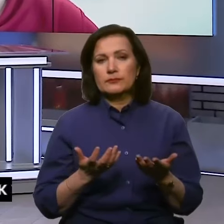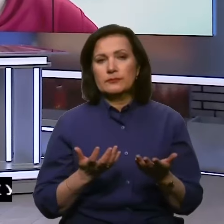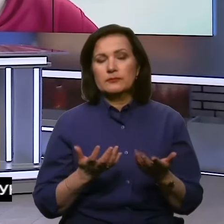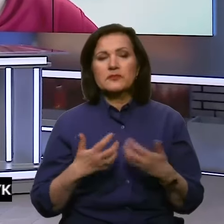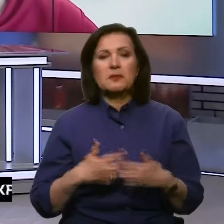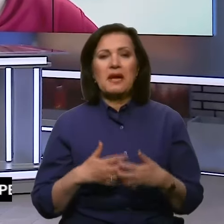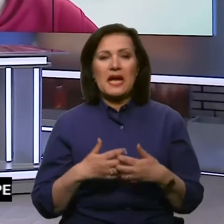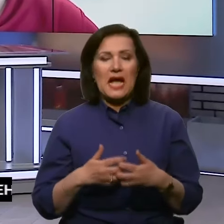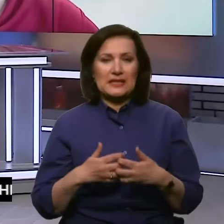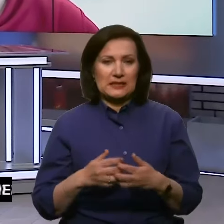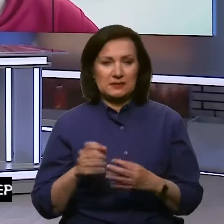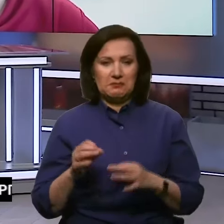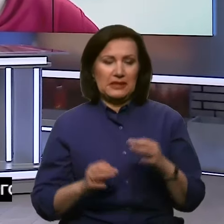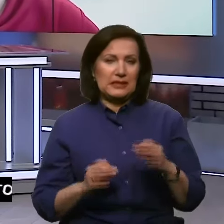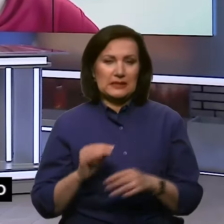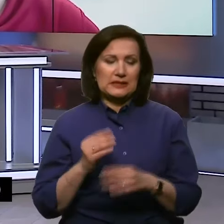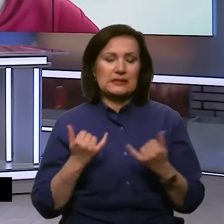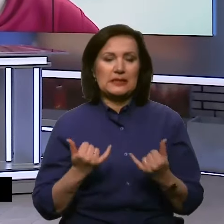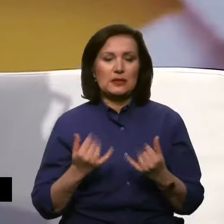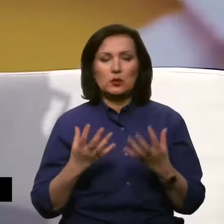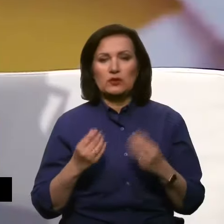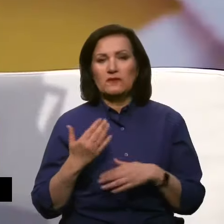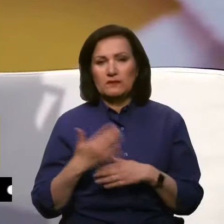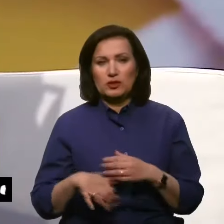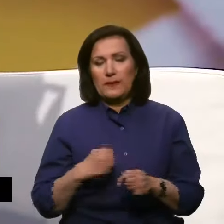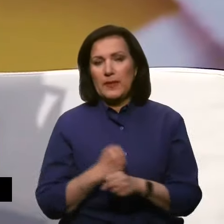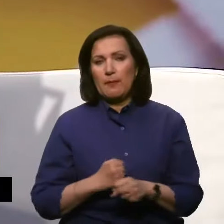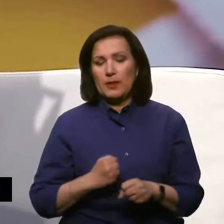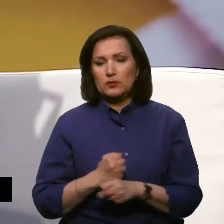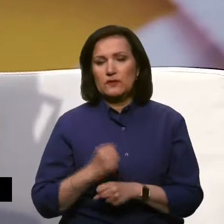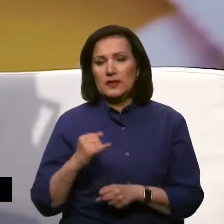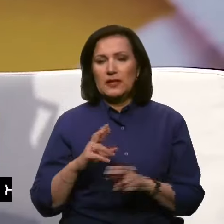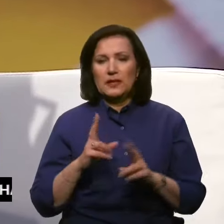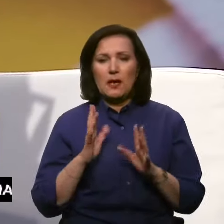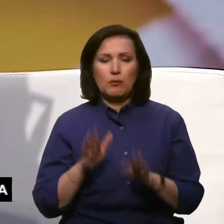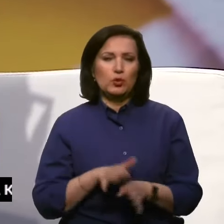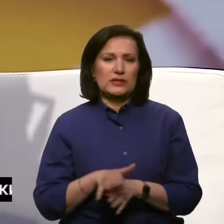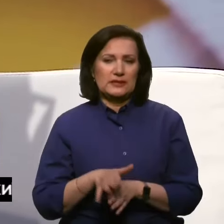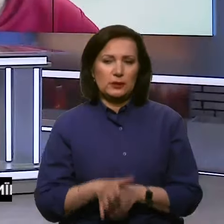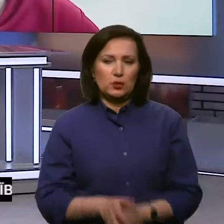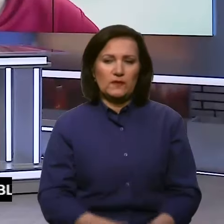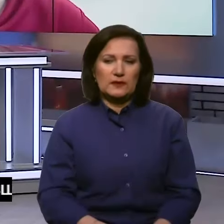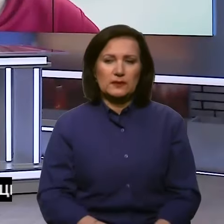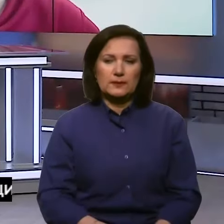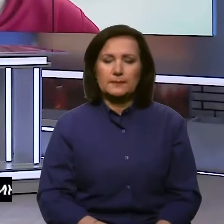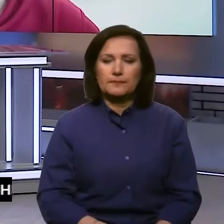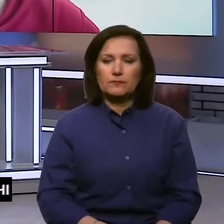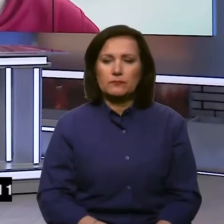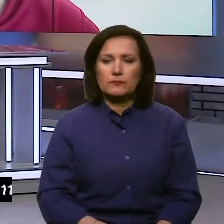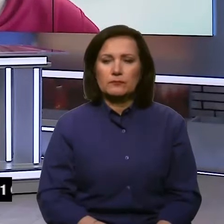який механізм індексації станом на сьогоднішній день вже напрацьовано і як він буде здійснюватись?